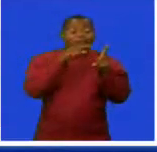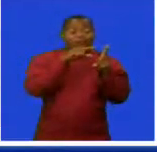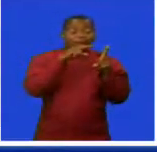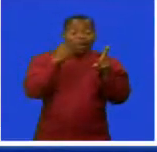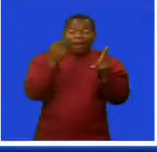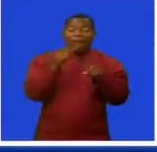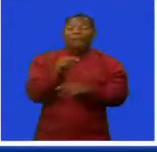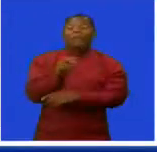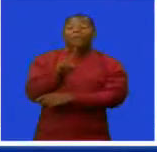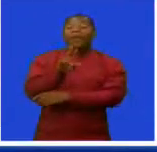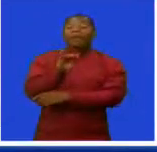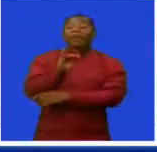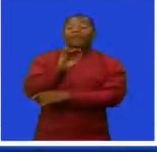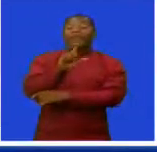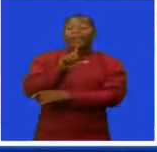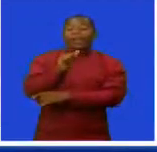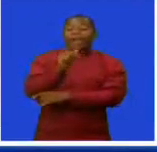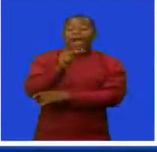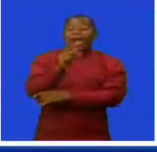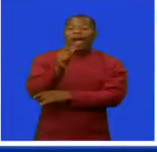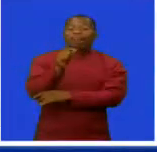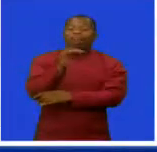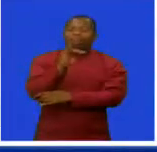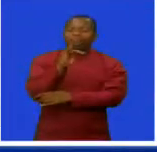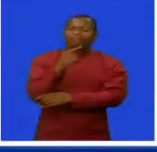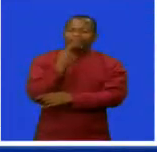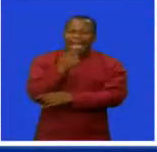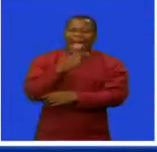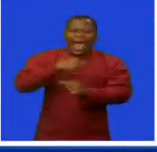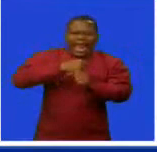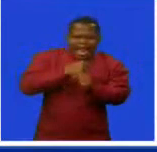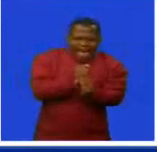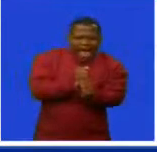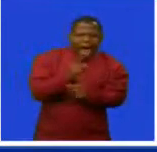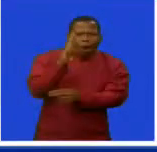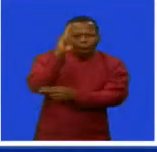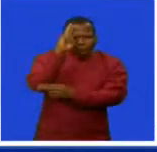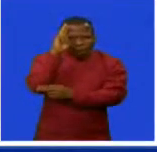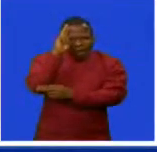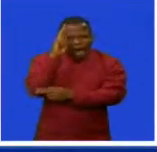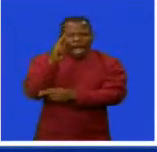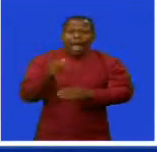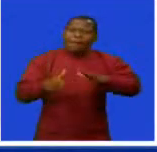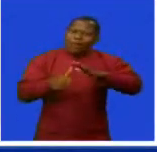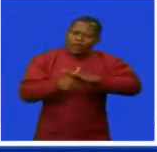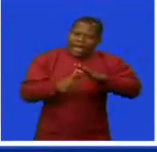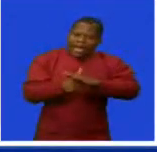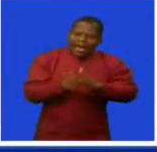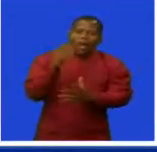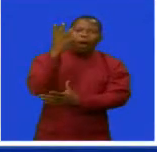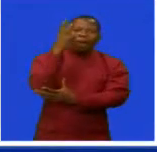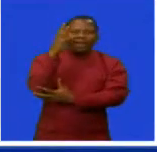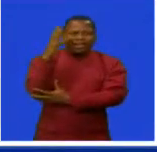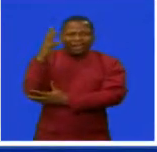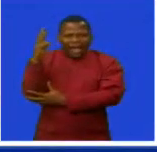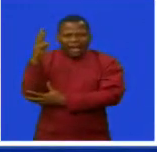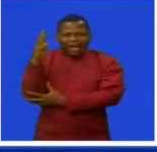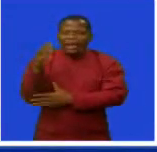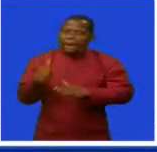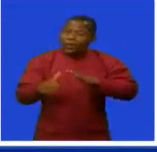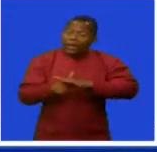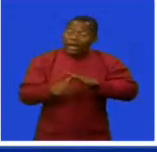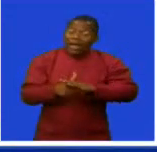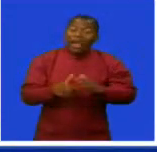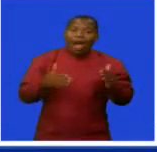lusuku lelikhumbutako ukuthi emahlathi yalusito lolunganani eveni. Ngoba